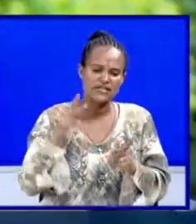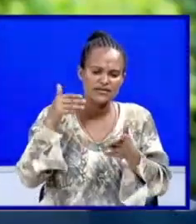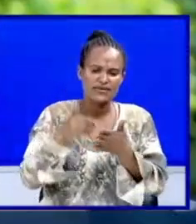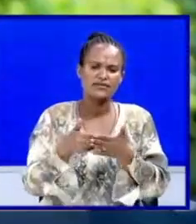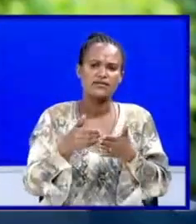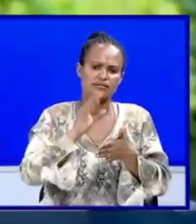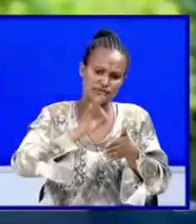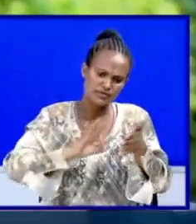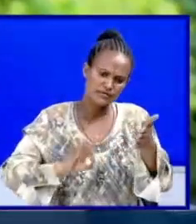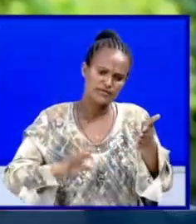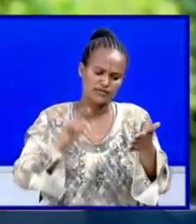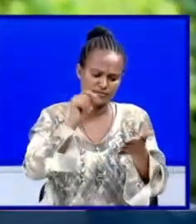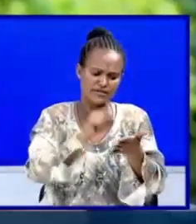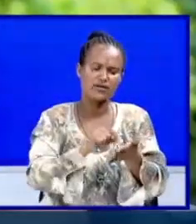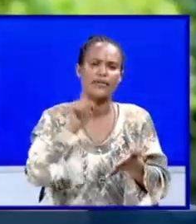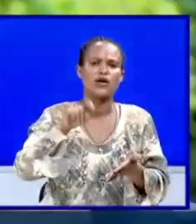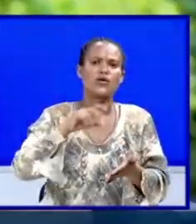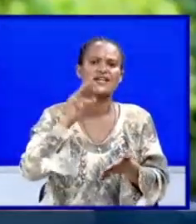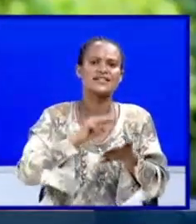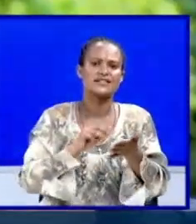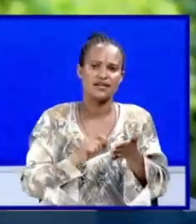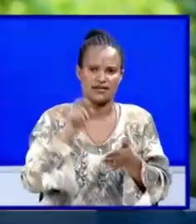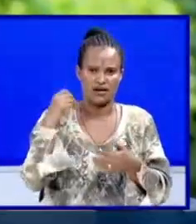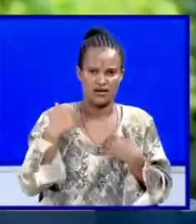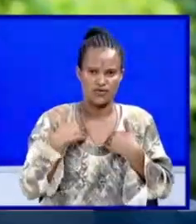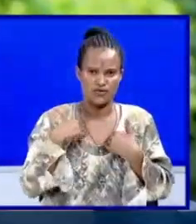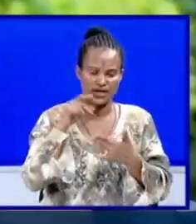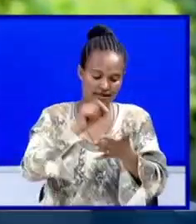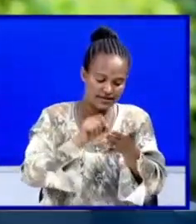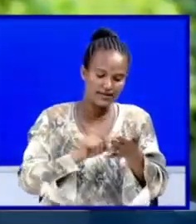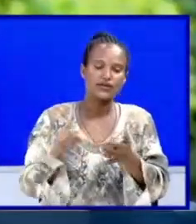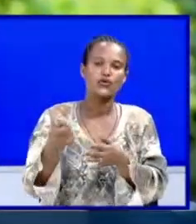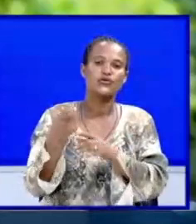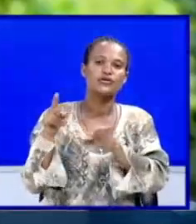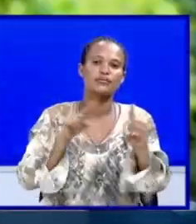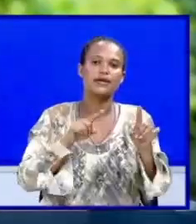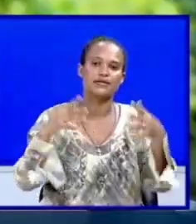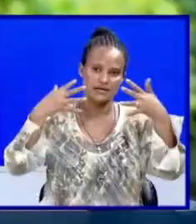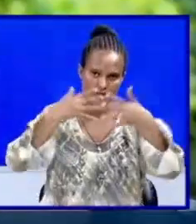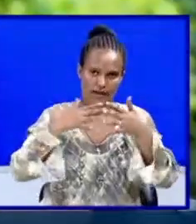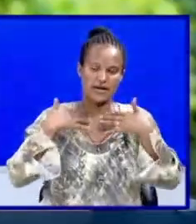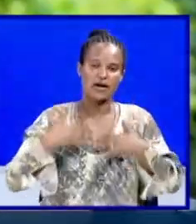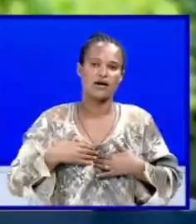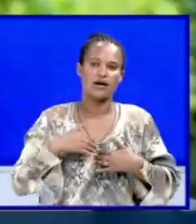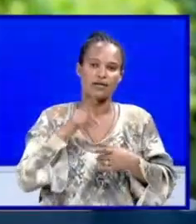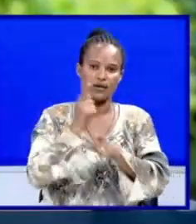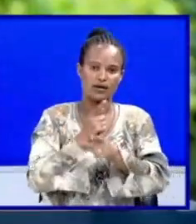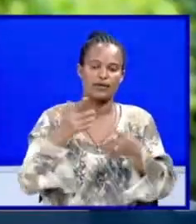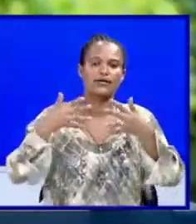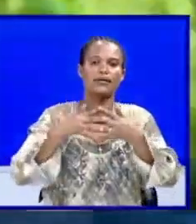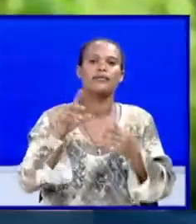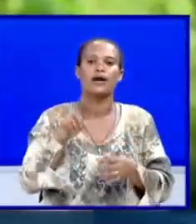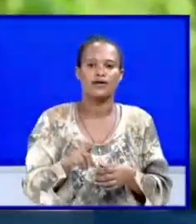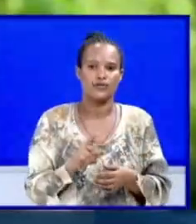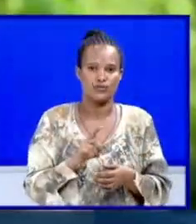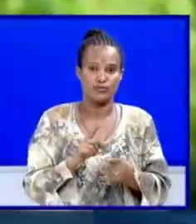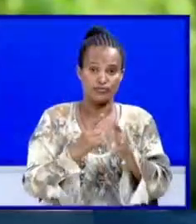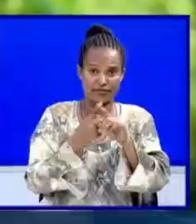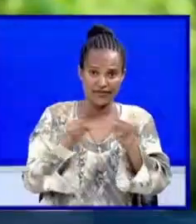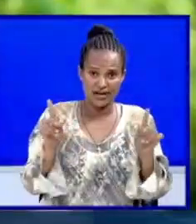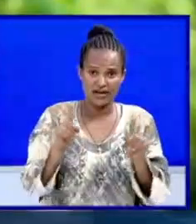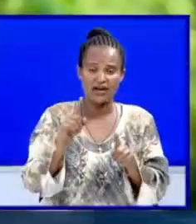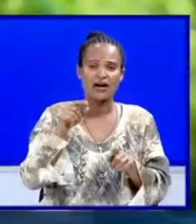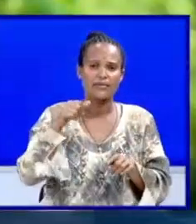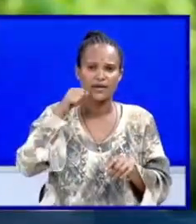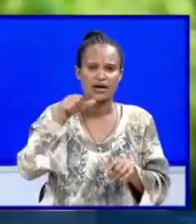ነገር ብዝርዝር ክምዝገብ ክኽእል ኣለዎ ክስነድ ክኽእል ኣለዎ ክስነት ተኾይኑ ድማ ዘተሓባብሪ ኣካል ብኣግባቡ ከተሓባብሮ ክኽእል ኣለዎ። ብፍላይ ኣብ ልዕሊ